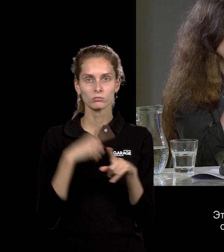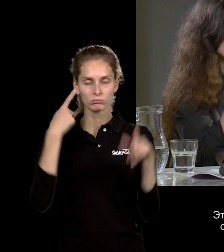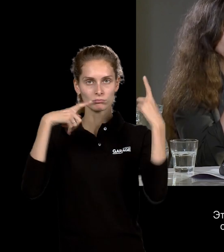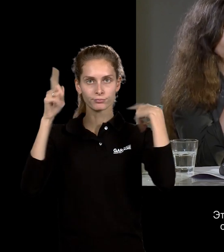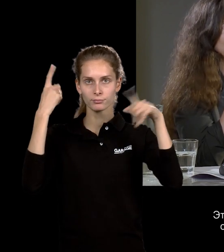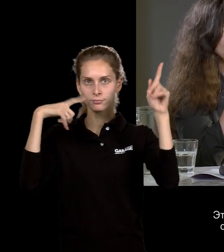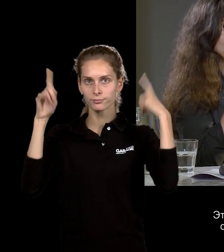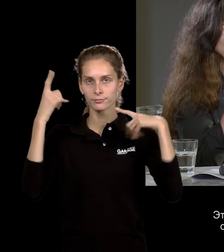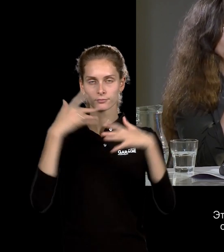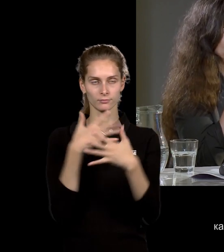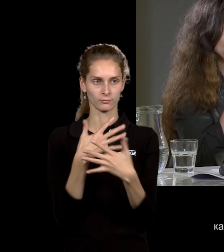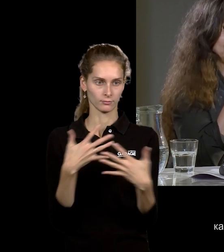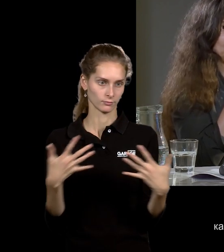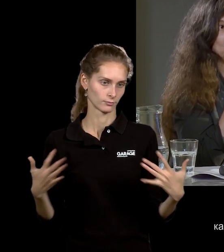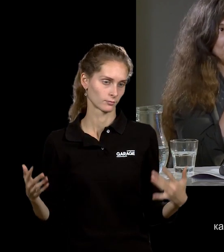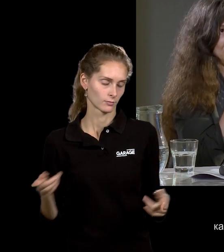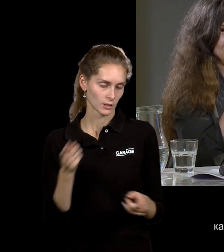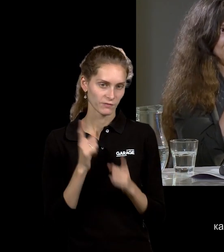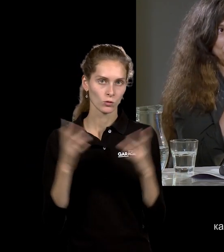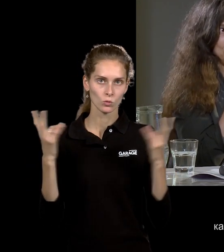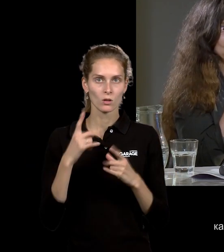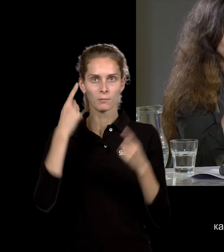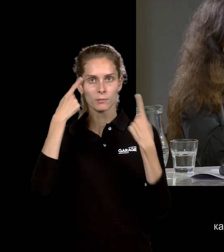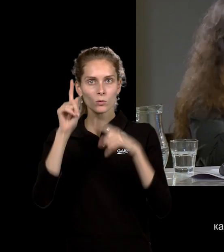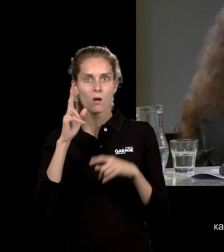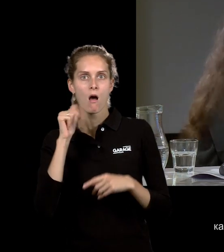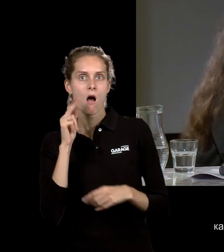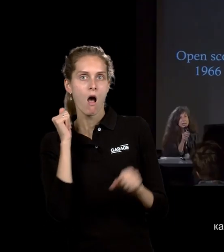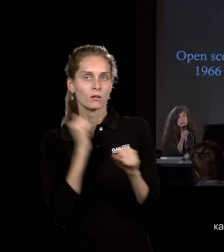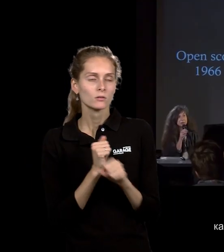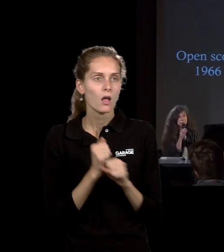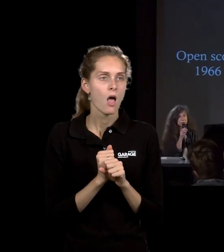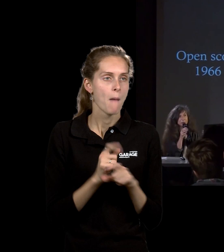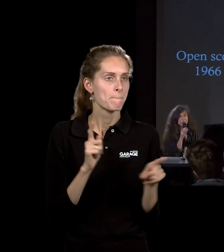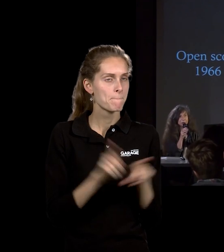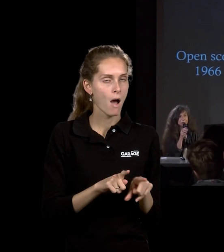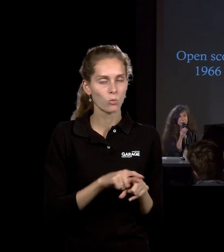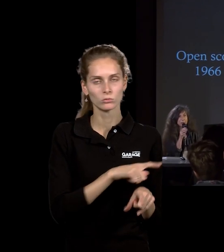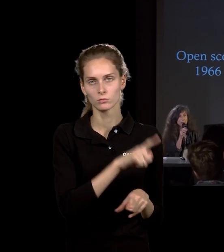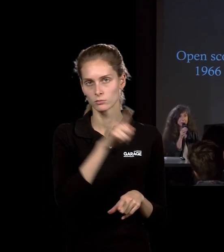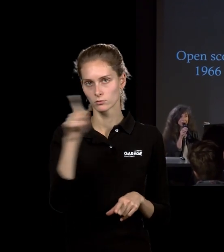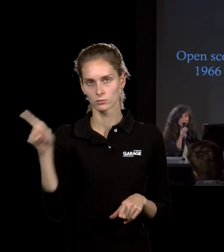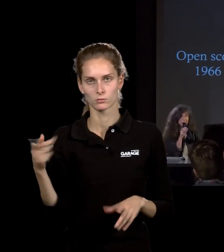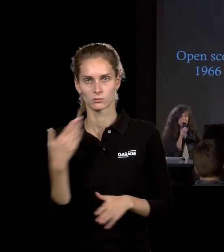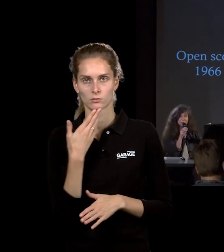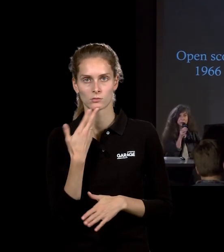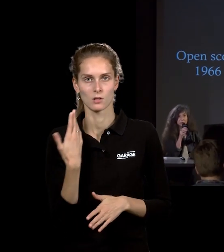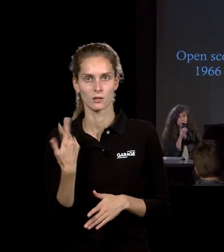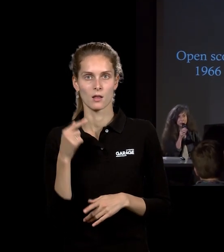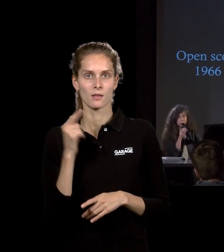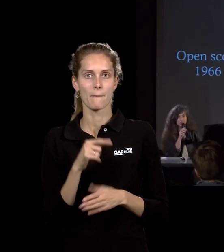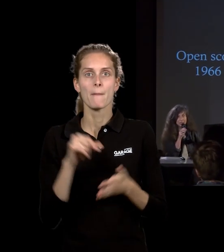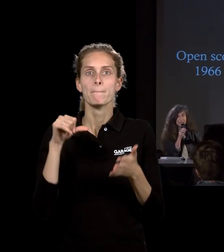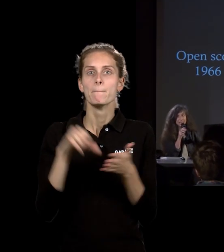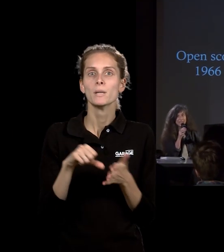изобретений, действительно изобретений, потому что надо же придумать, как это сделать, ничего похожего никто не делал, в которое вовлечено, где присутствие